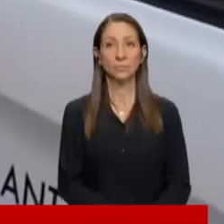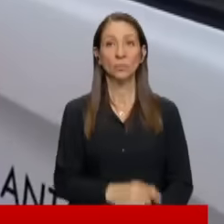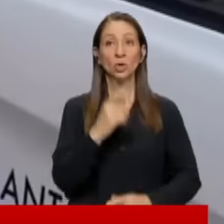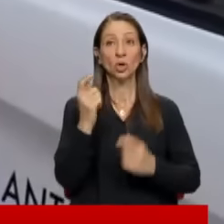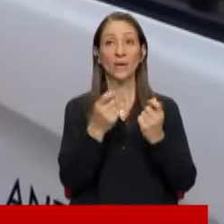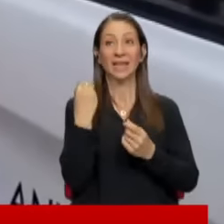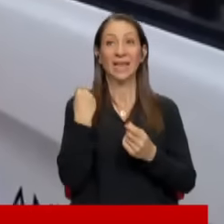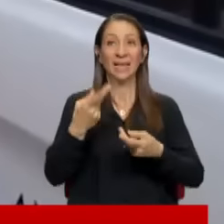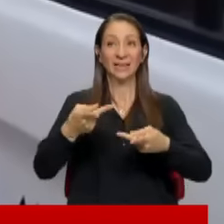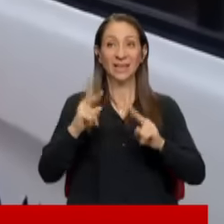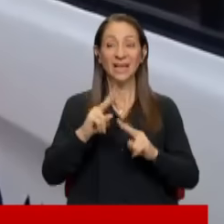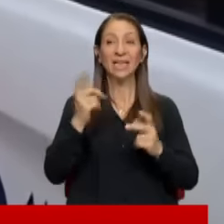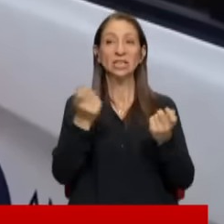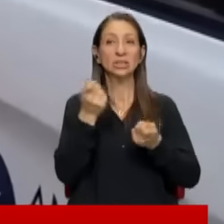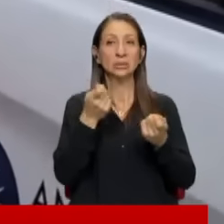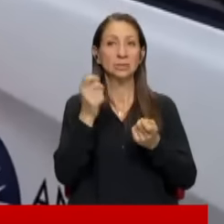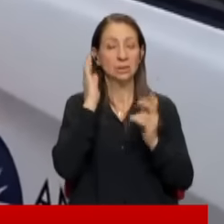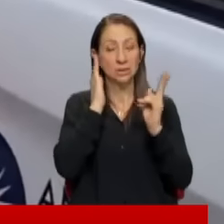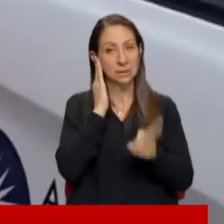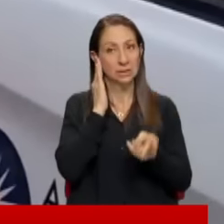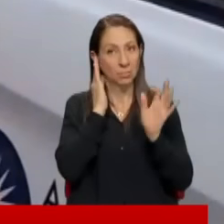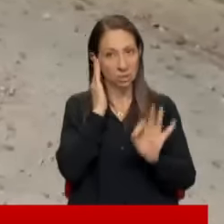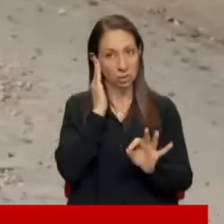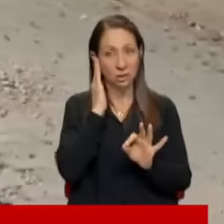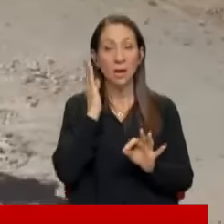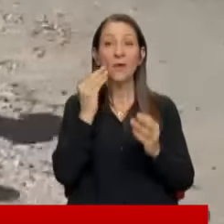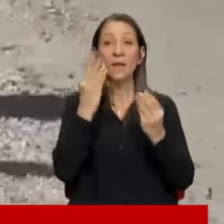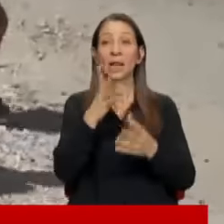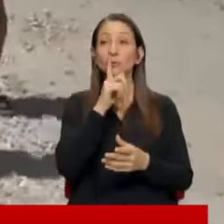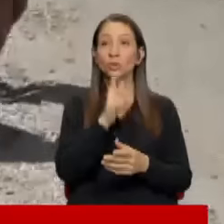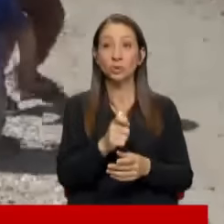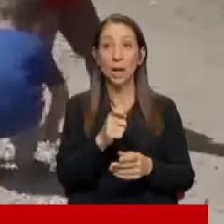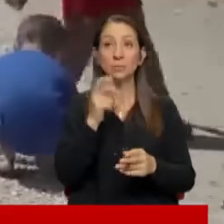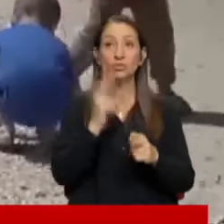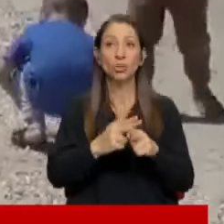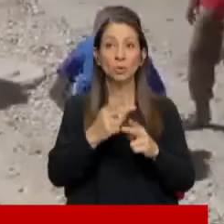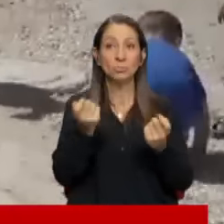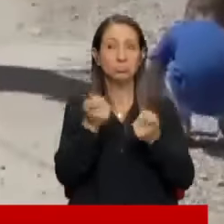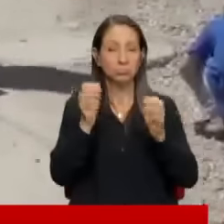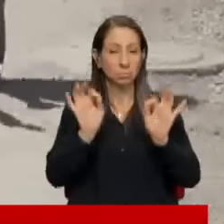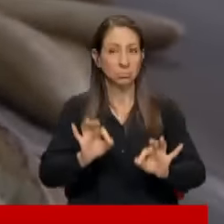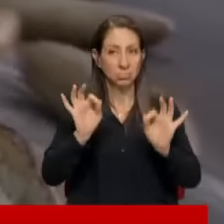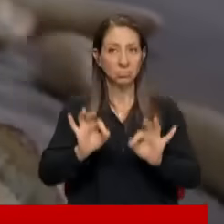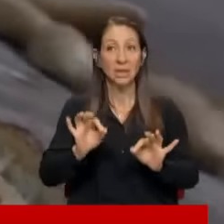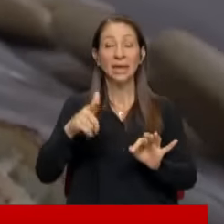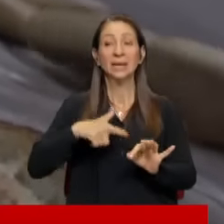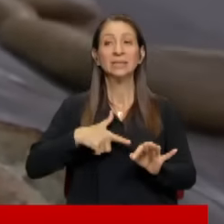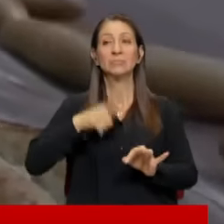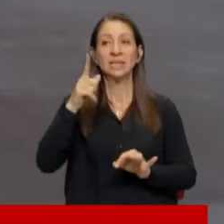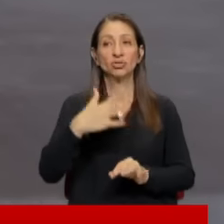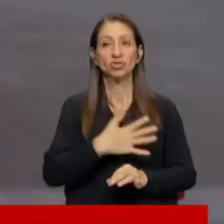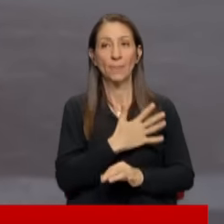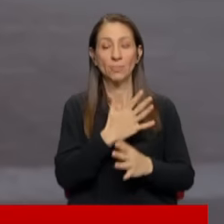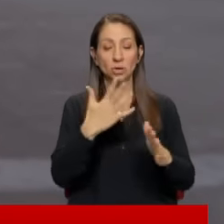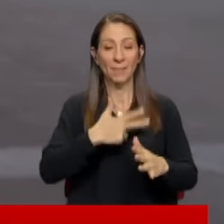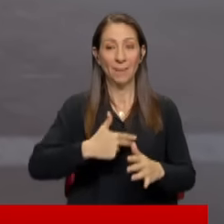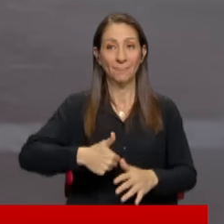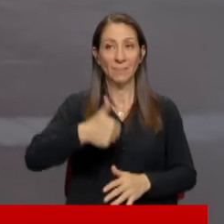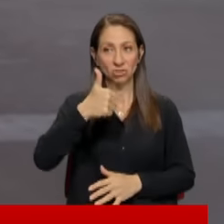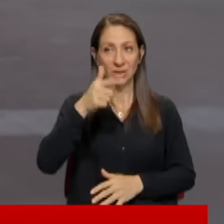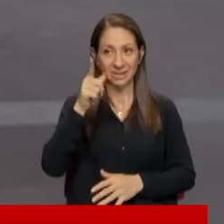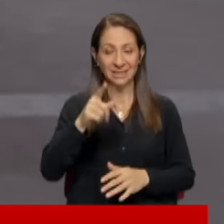Görevi yeni devralanlar icraatlarına hızlı başladı. Verilen sözler bir bir yerine getiriliyor. İzmir'de CHP'den Büyükşehir